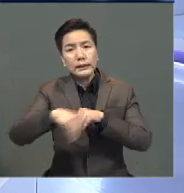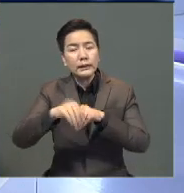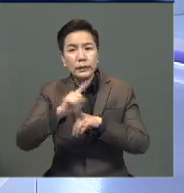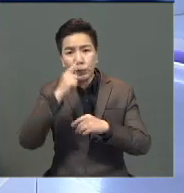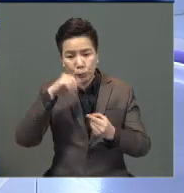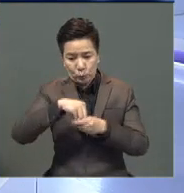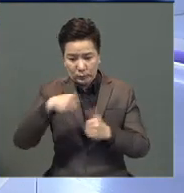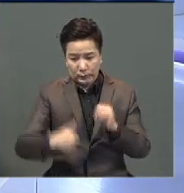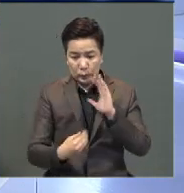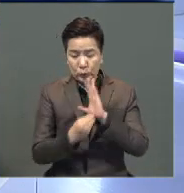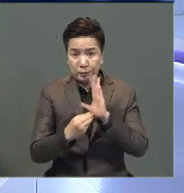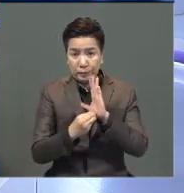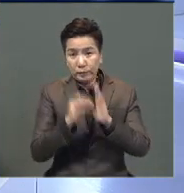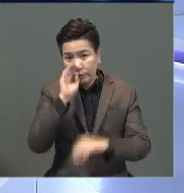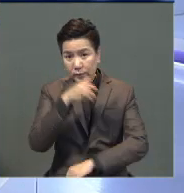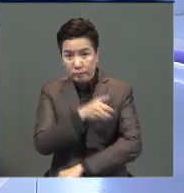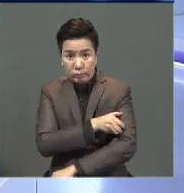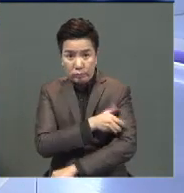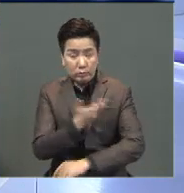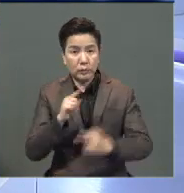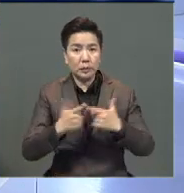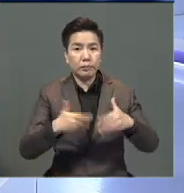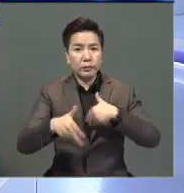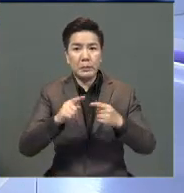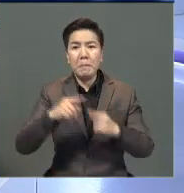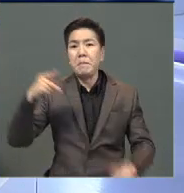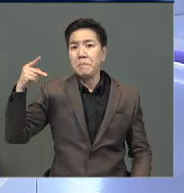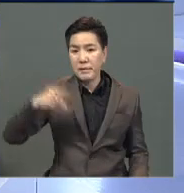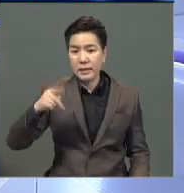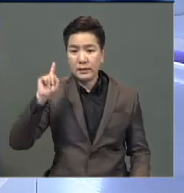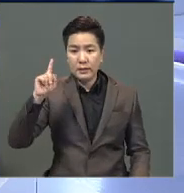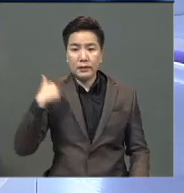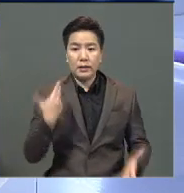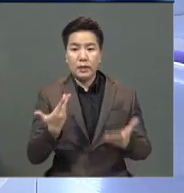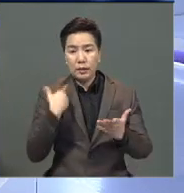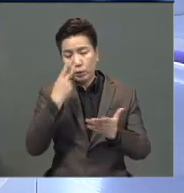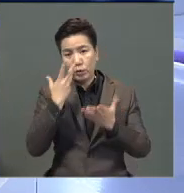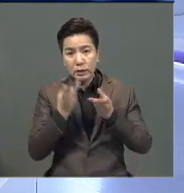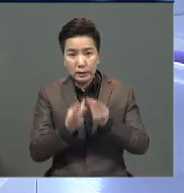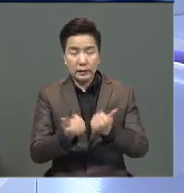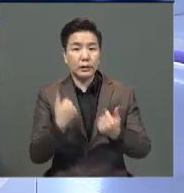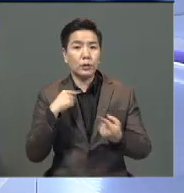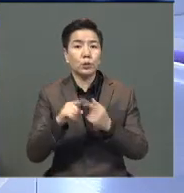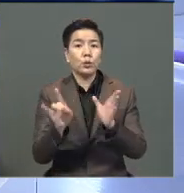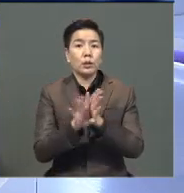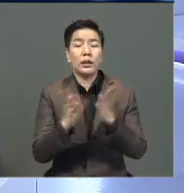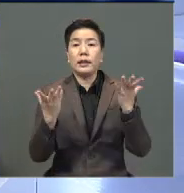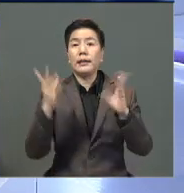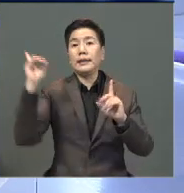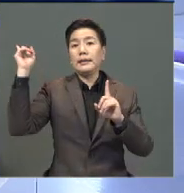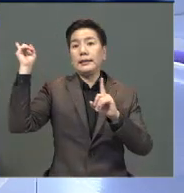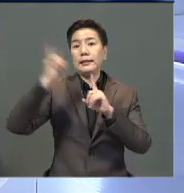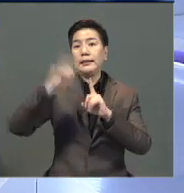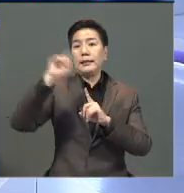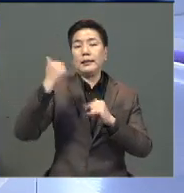ใกล้หน่อยที่เราอยู่กรุงเทพฯมันจะเป็นการเลือกตั้งแบบท้องถิ่นพิเศษอีกแห่งหนึ่งเหมือนกันก็ต้องรอดูนะครับว่าสุดท้ายแล้วนั้นจะ